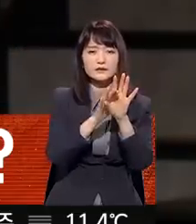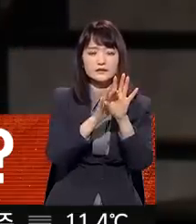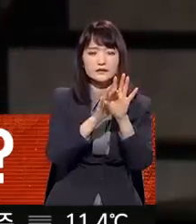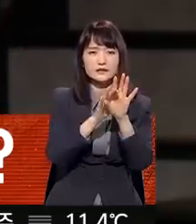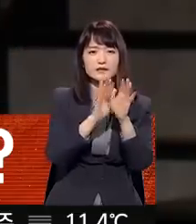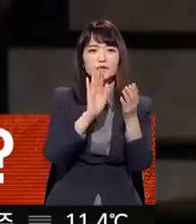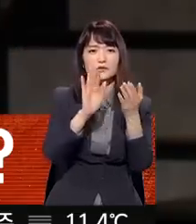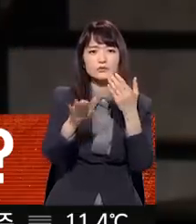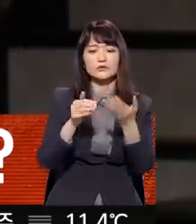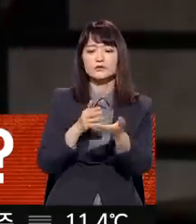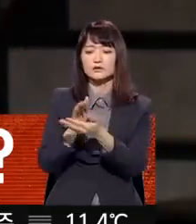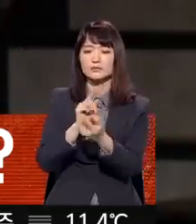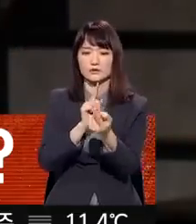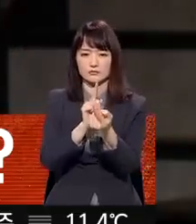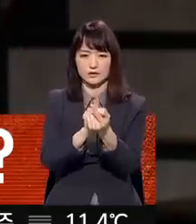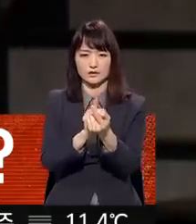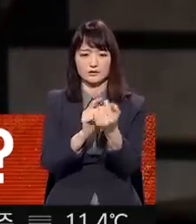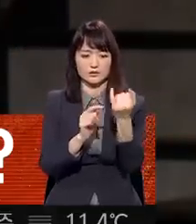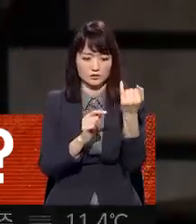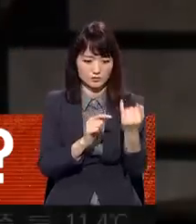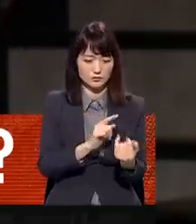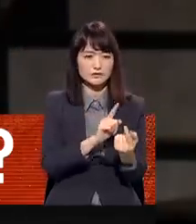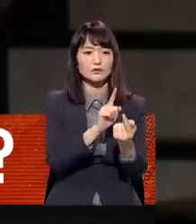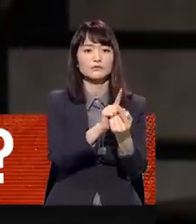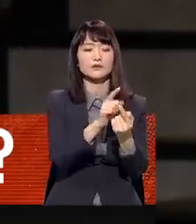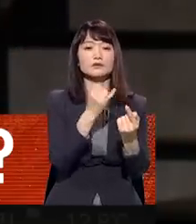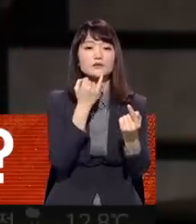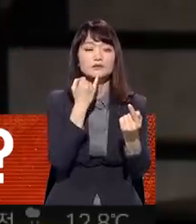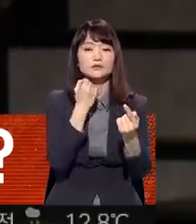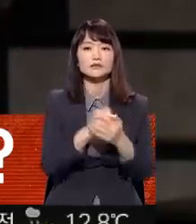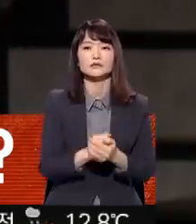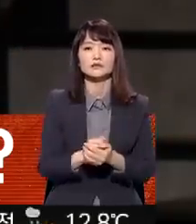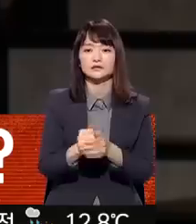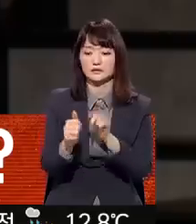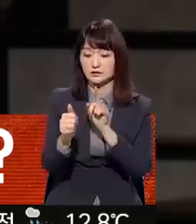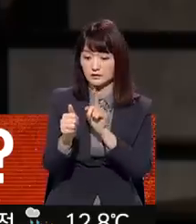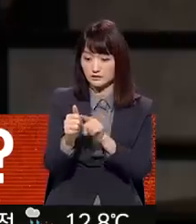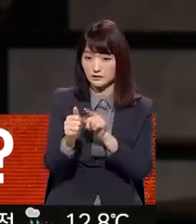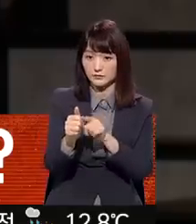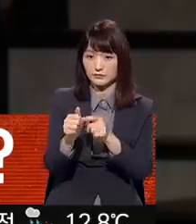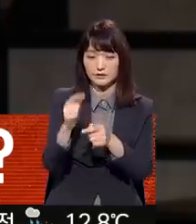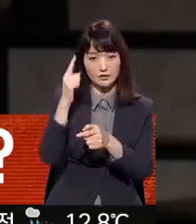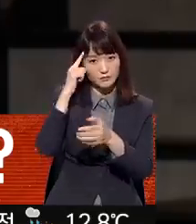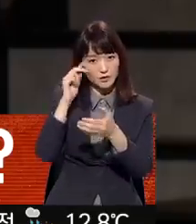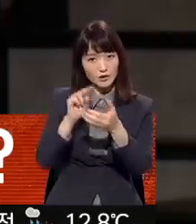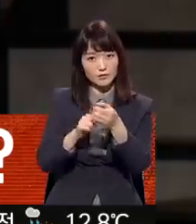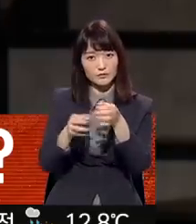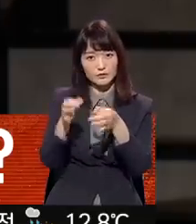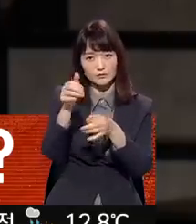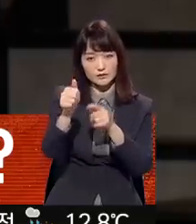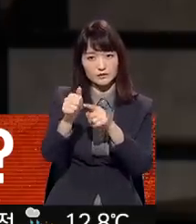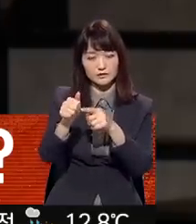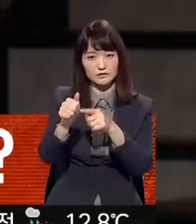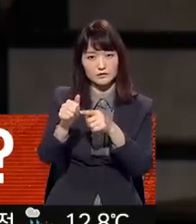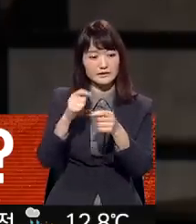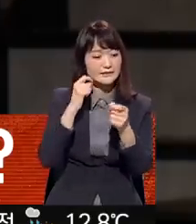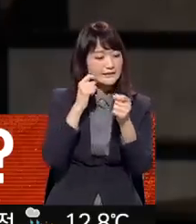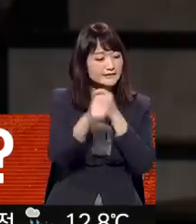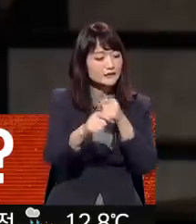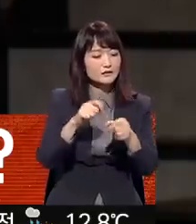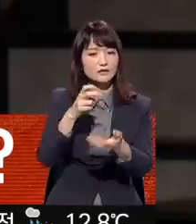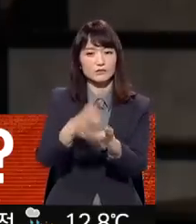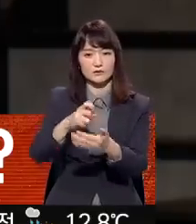얘기도 들어보고 객관적인 사실 이제 이 사람이 사기를 쳤으니까 법적 처벌을 받게 될 거 아니에요. 그런 것도 좀 보고